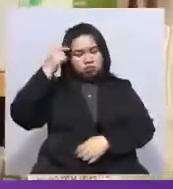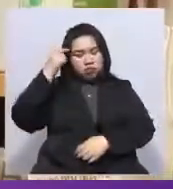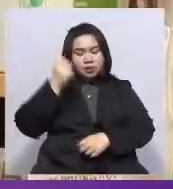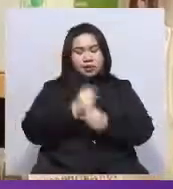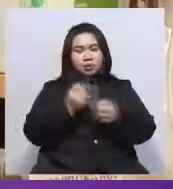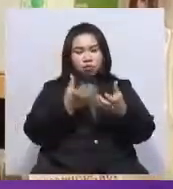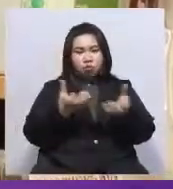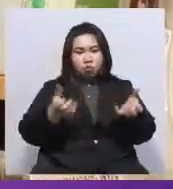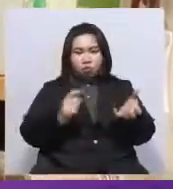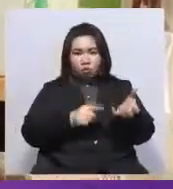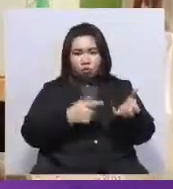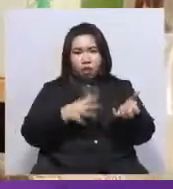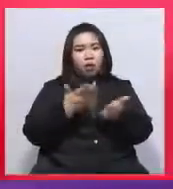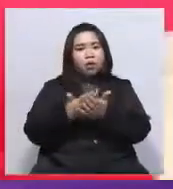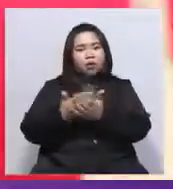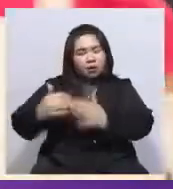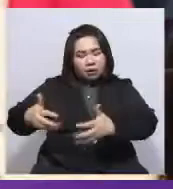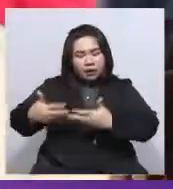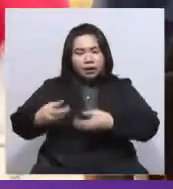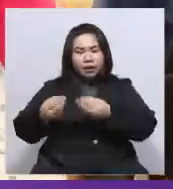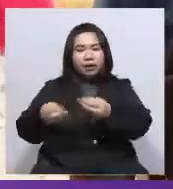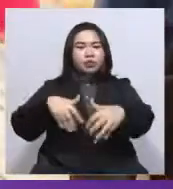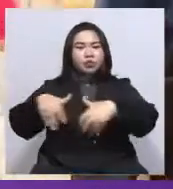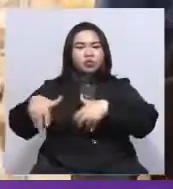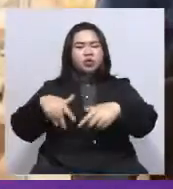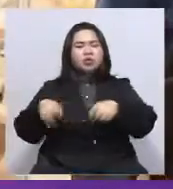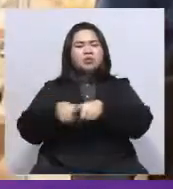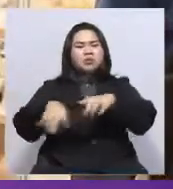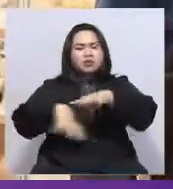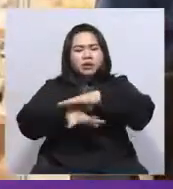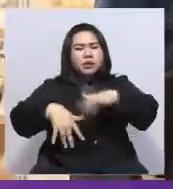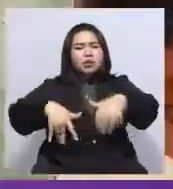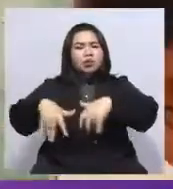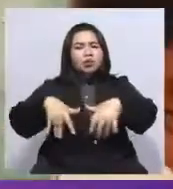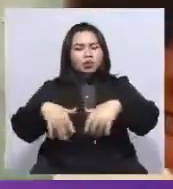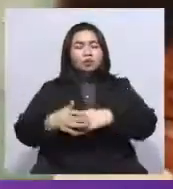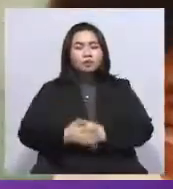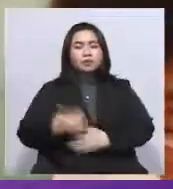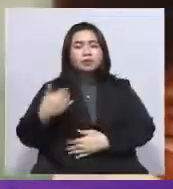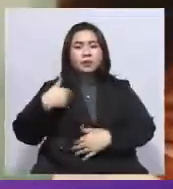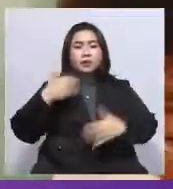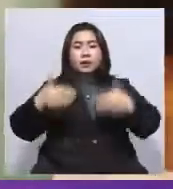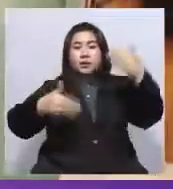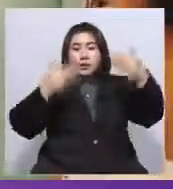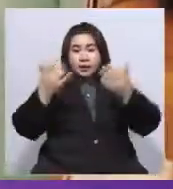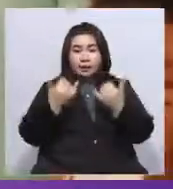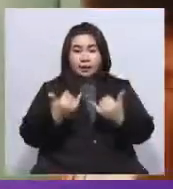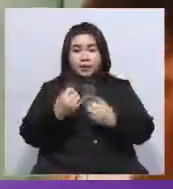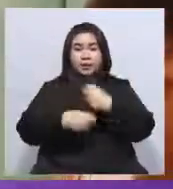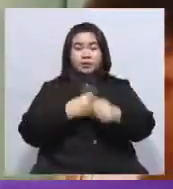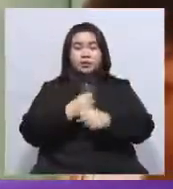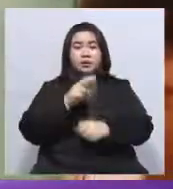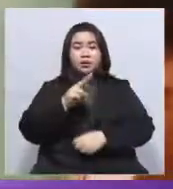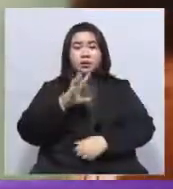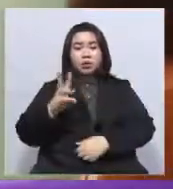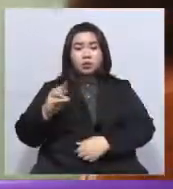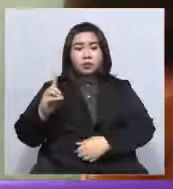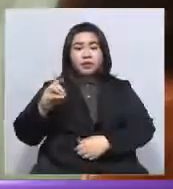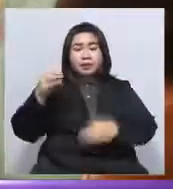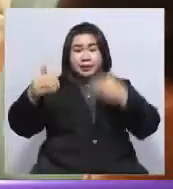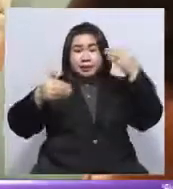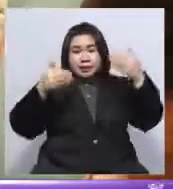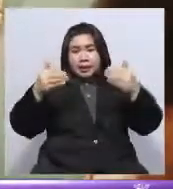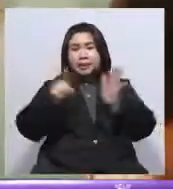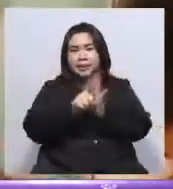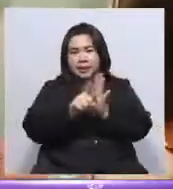ลิตภัณฑ์เพื่อสร้างรายได้ให้กับประชาชนในระดับฐานรากโดยการจัดงานOTOP ภูมิภาค2561ในครั้งนี้จัดขึ้